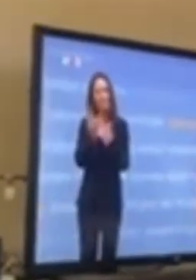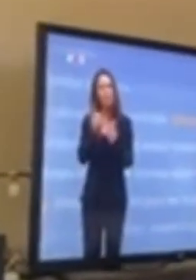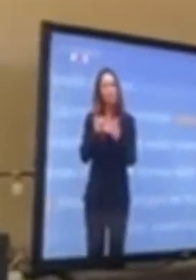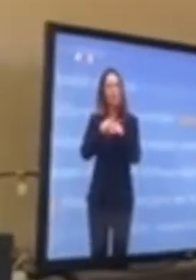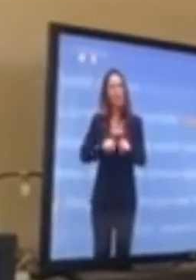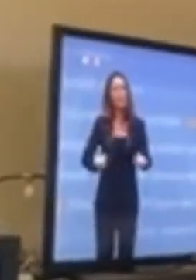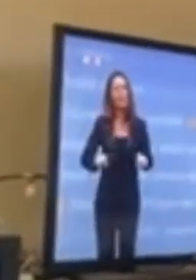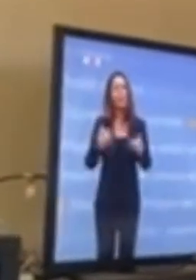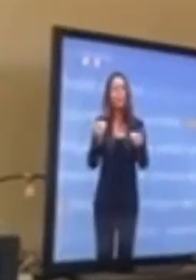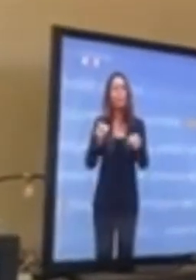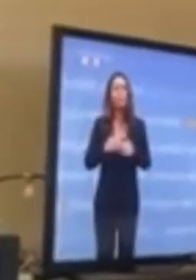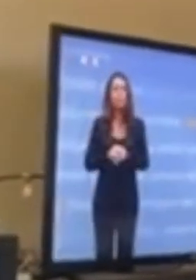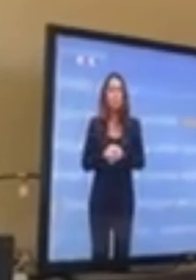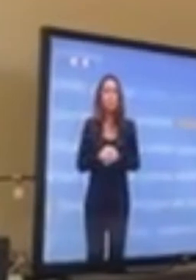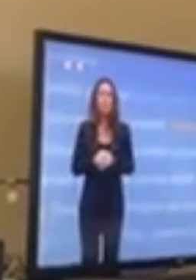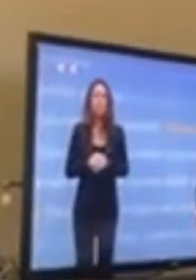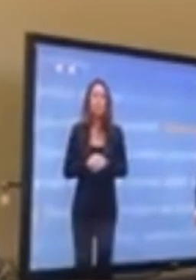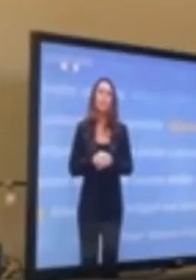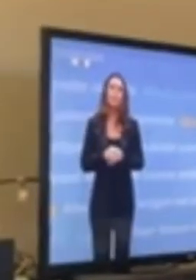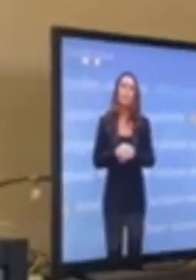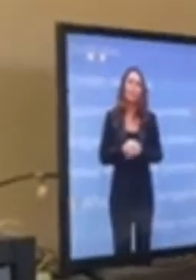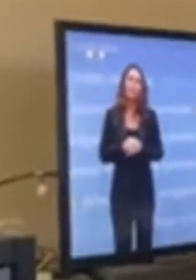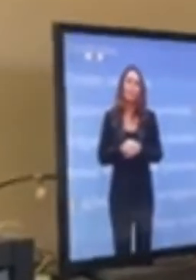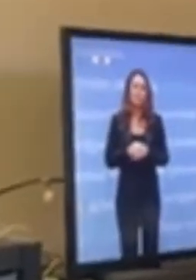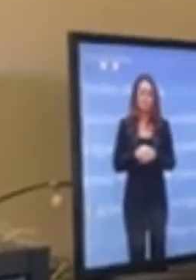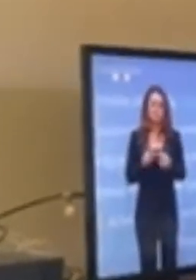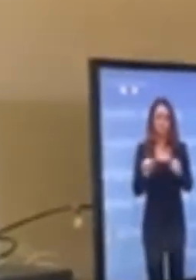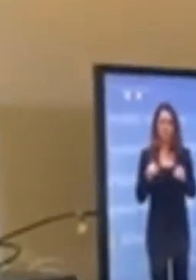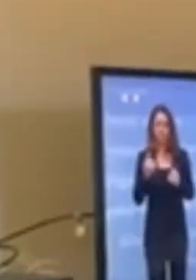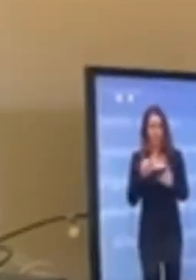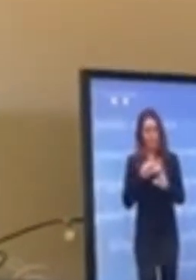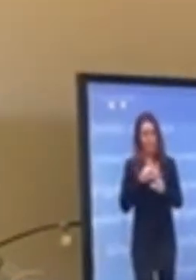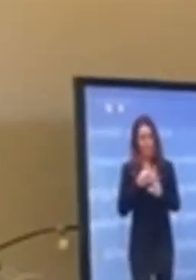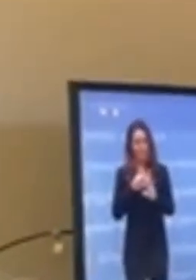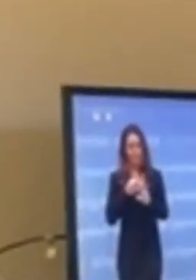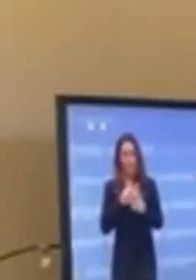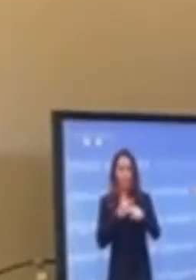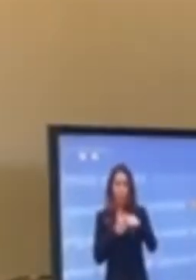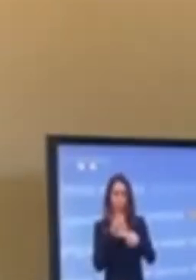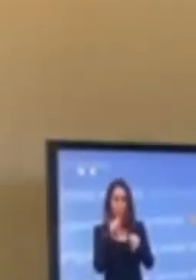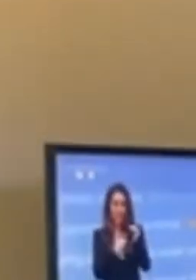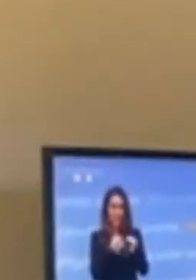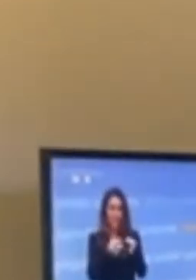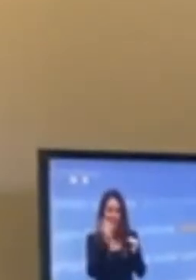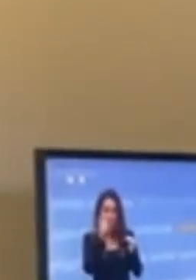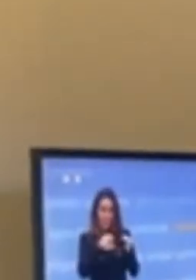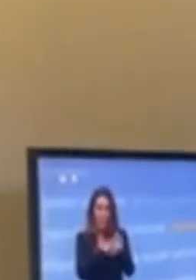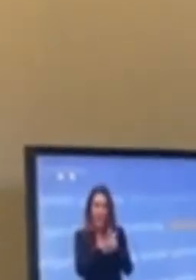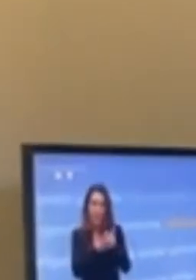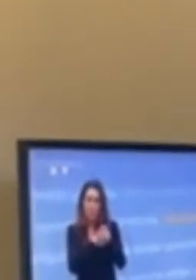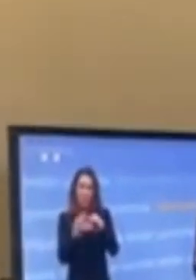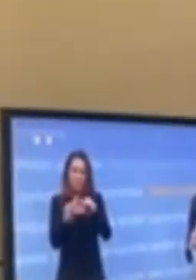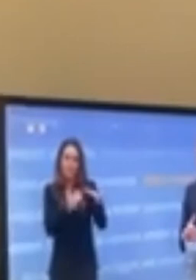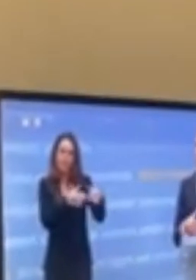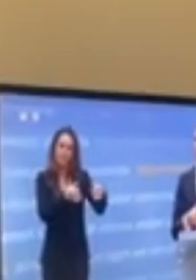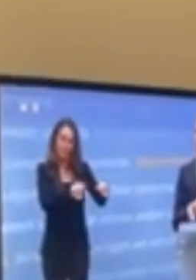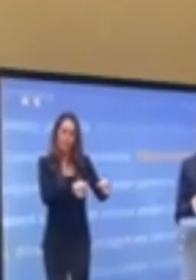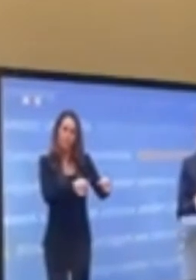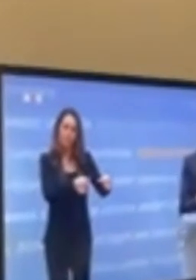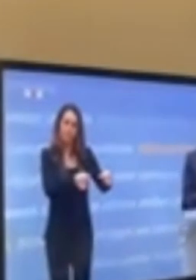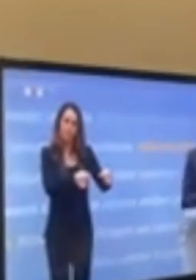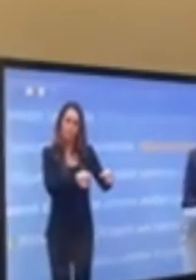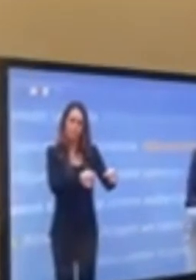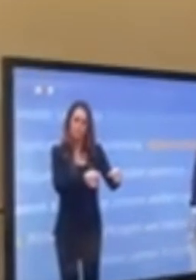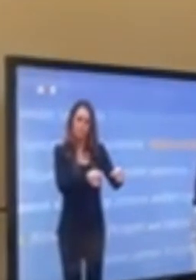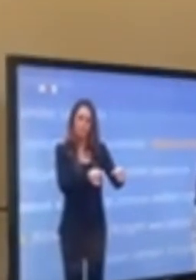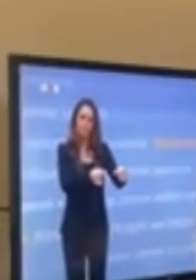uitwerken? Omdat het mogelijk zou kunnen zijn dat bij de ene variant, waarin dus een positieve testuitslag automatisch een quarantaineplicht betekent,